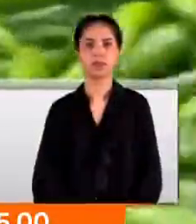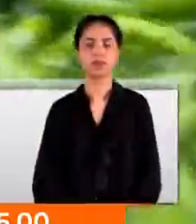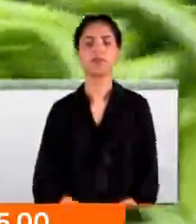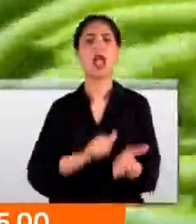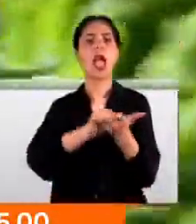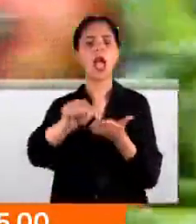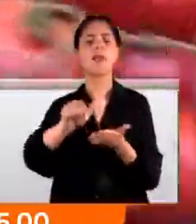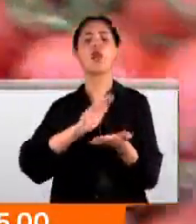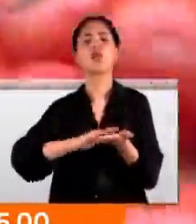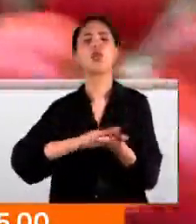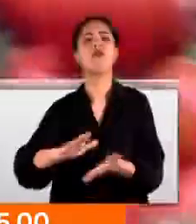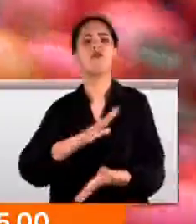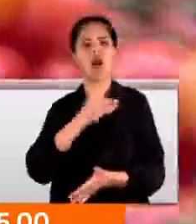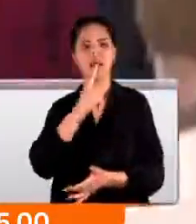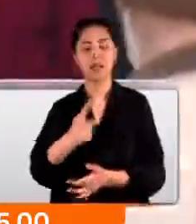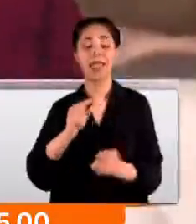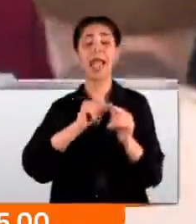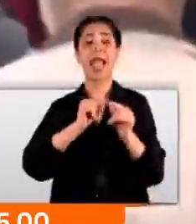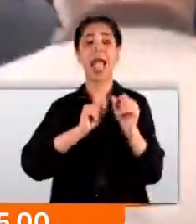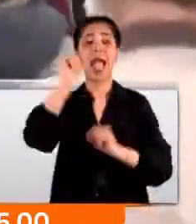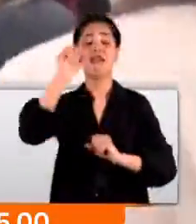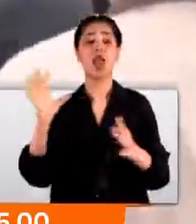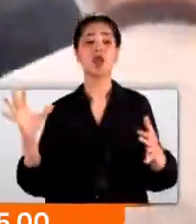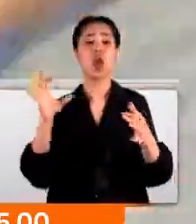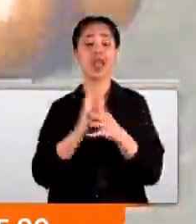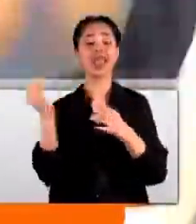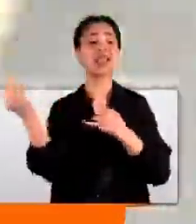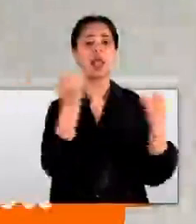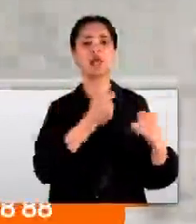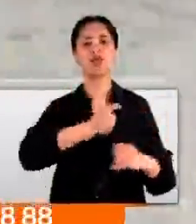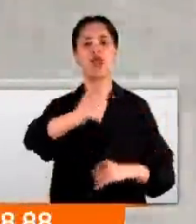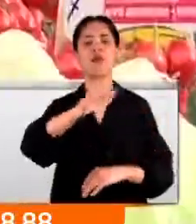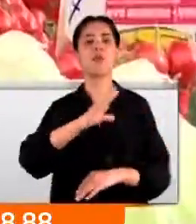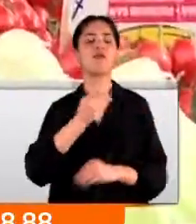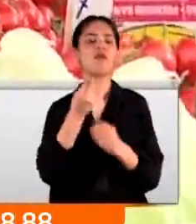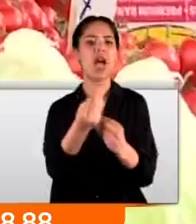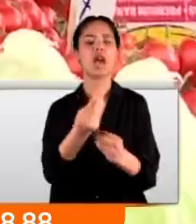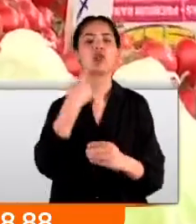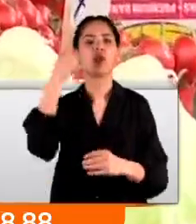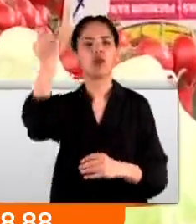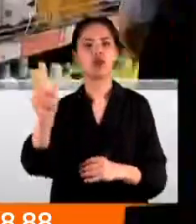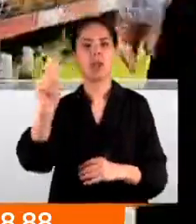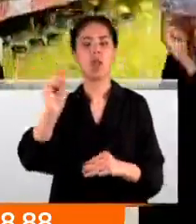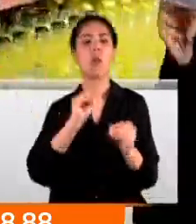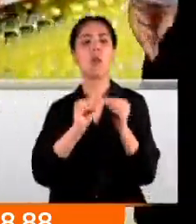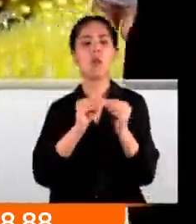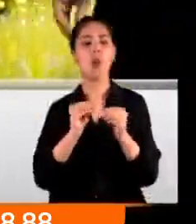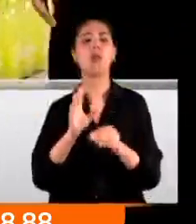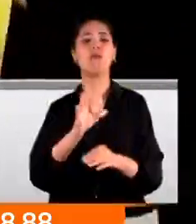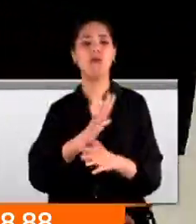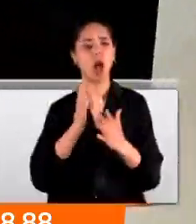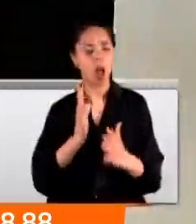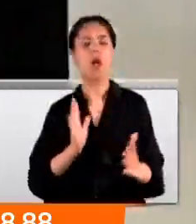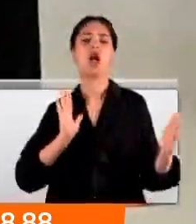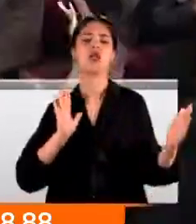Hepsi geçici dedi, enflasyon tartışmalarına nokta koydu. Cumhurbaşkanı Erdoğan, sıkıntı çekiyoruz ama karşılığını alıyoruz